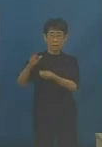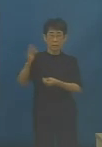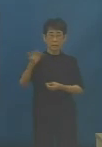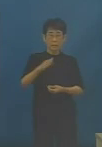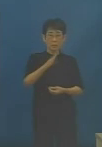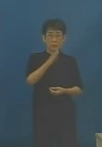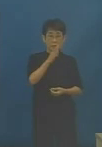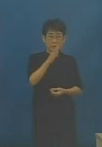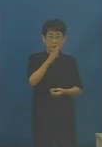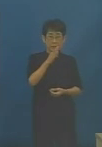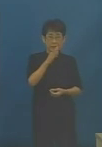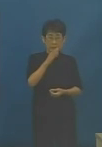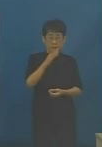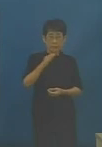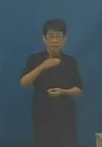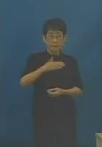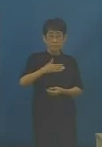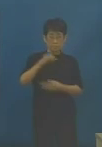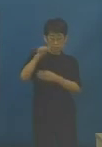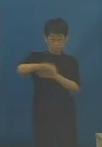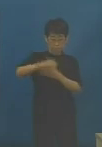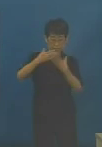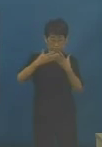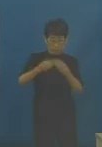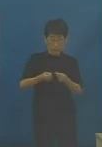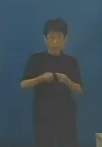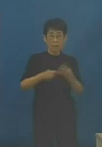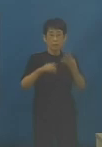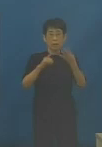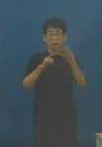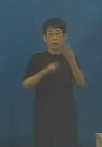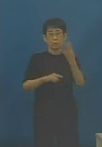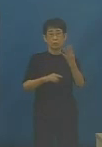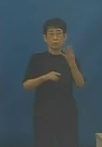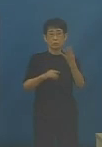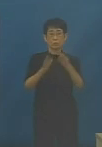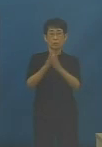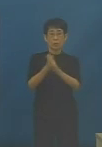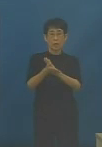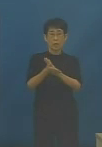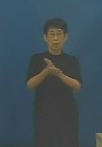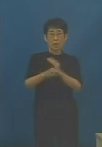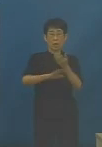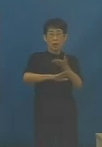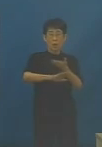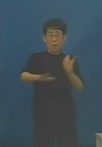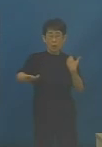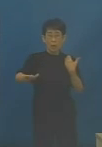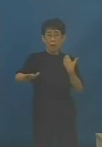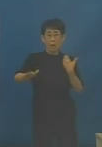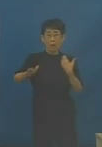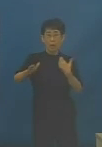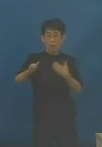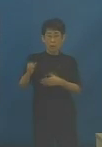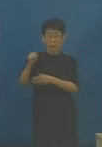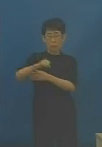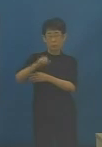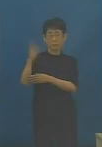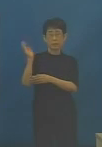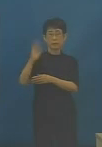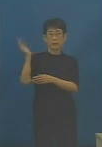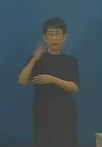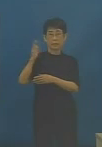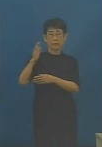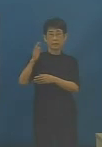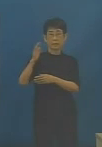入をされた、先行して導入をされたのは4件で、まあ、積極的に見直しを導入しないと表明している県都県も10件あ